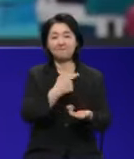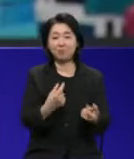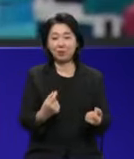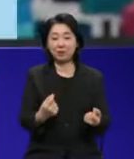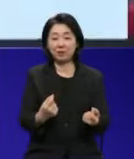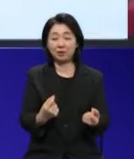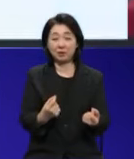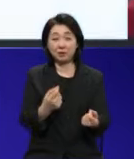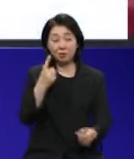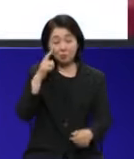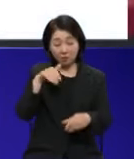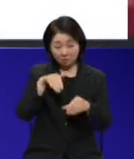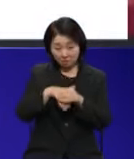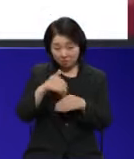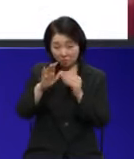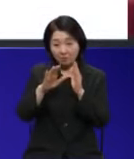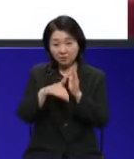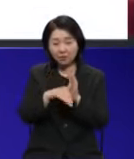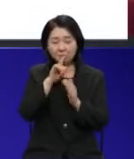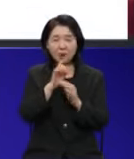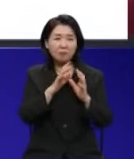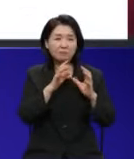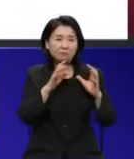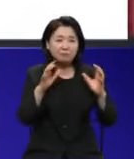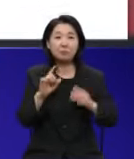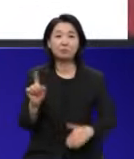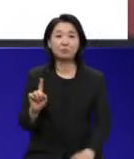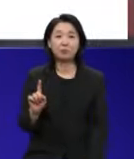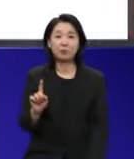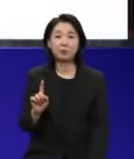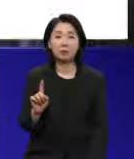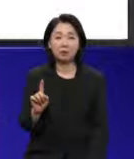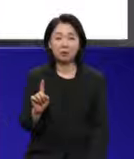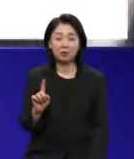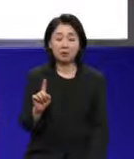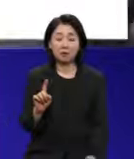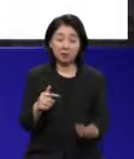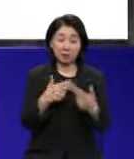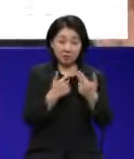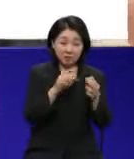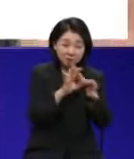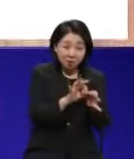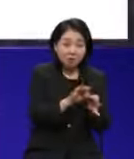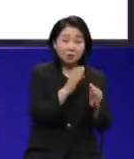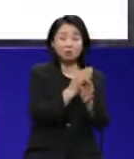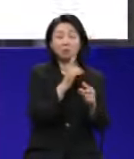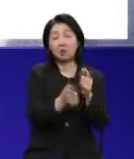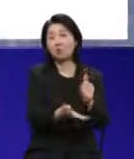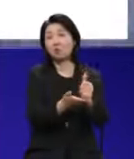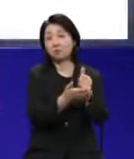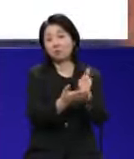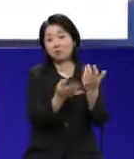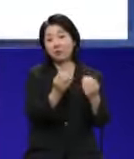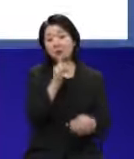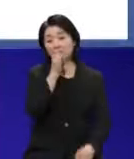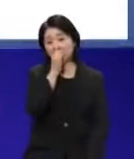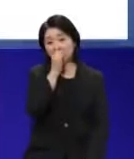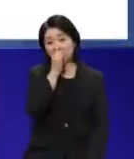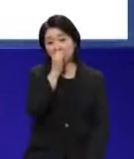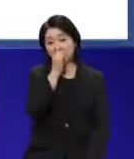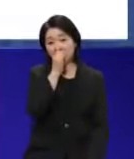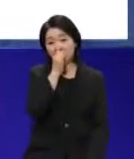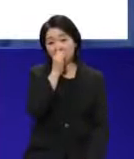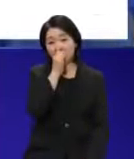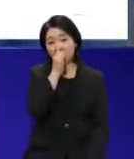네 선거에서 말이 많던 이바 그 친명 위의 그 공천이 원의 명계가 굉장히